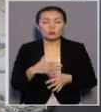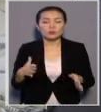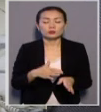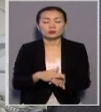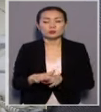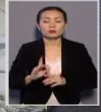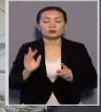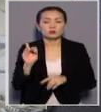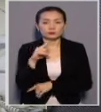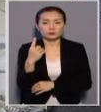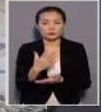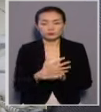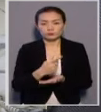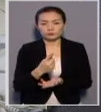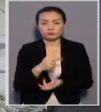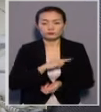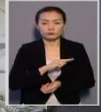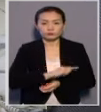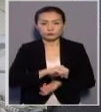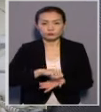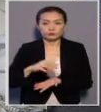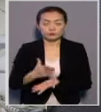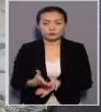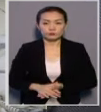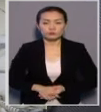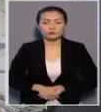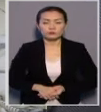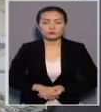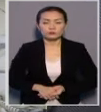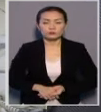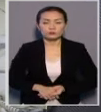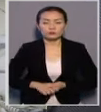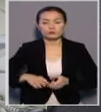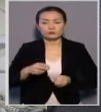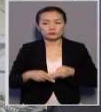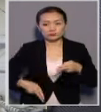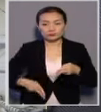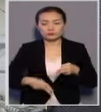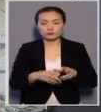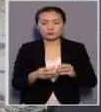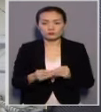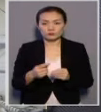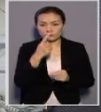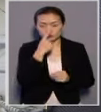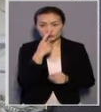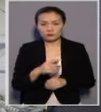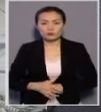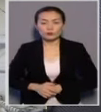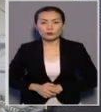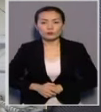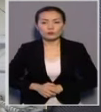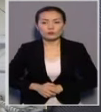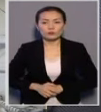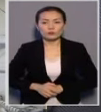орындалды. 51 адам жолданып, былтыр біз аяқтағандары, аяқтан қалғандары бұйырды жалғастыруды. Бана